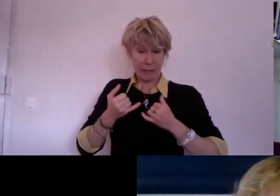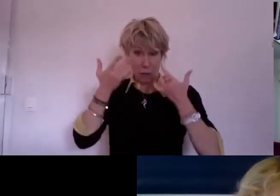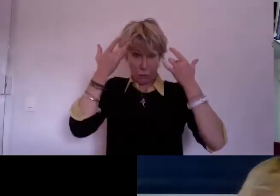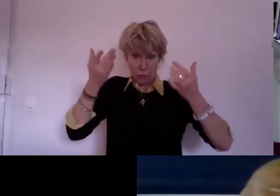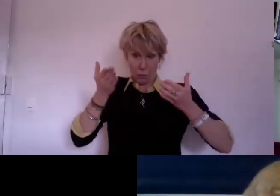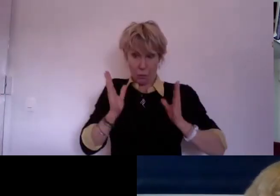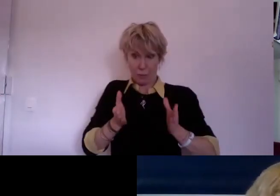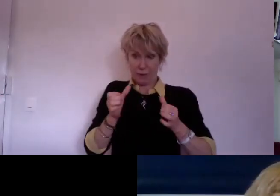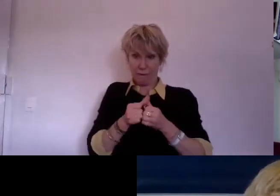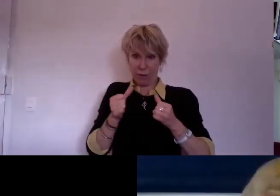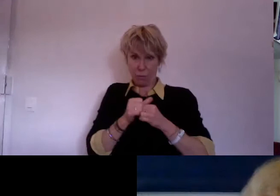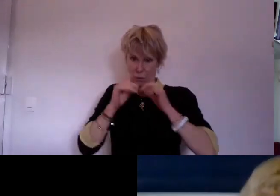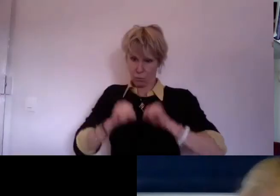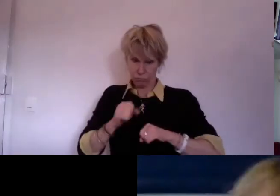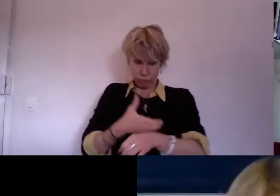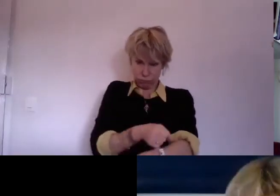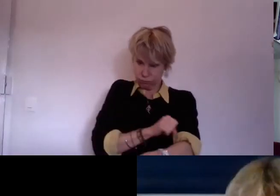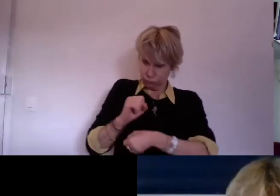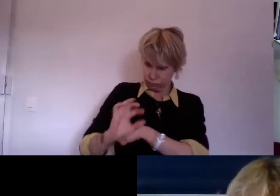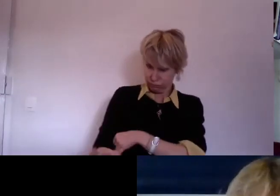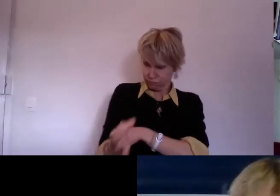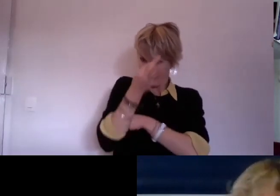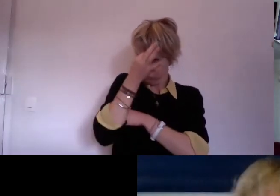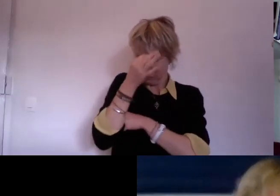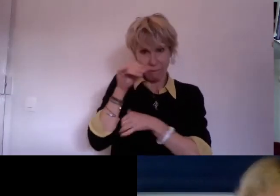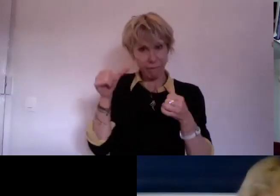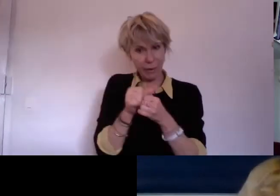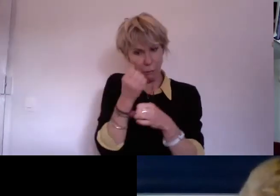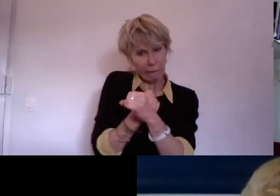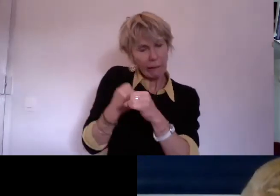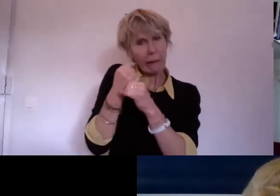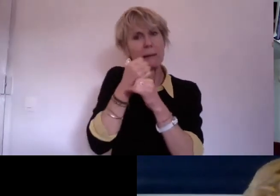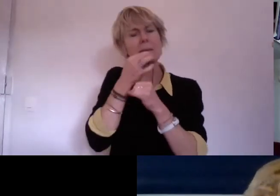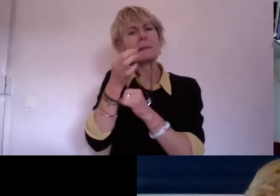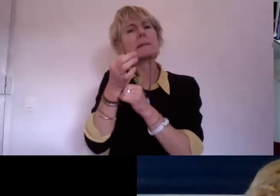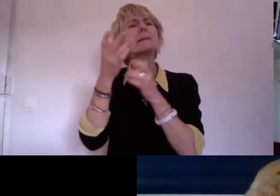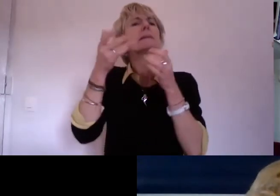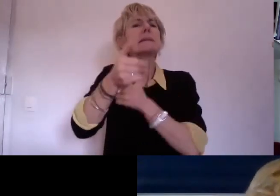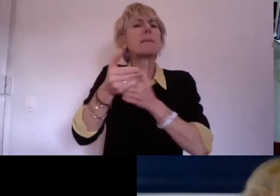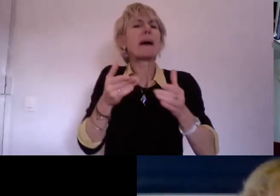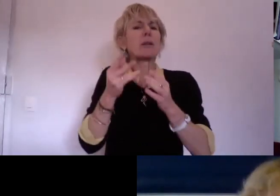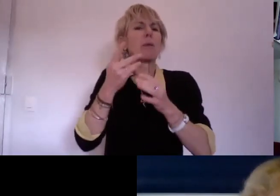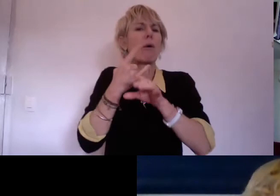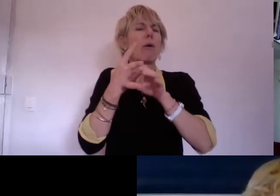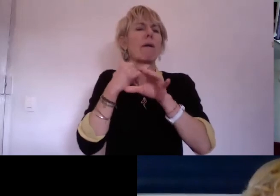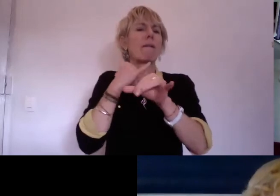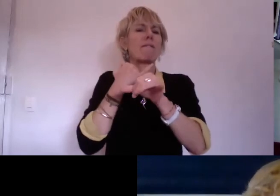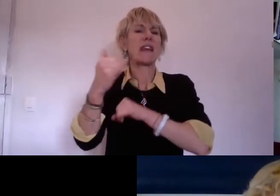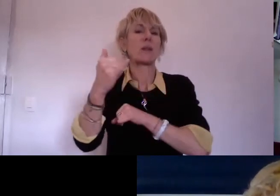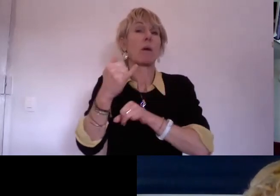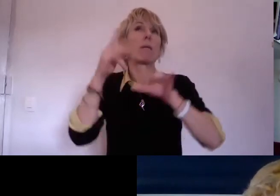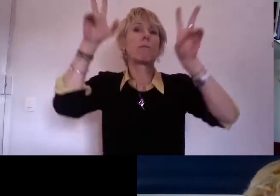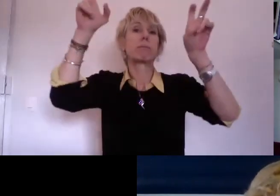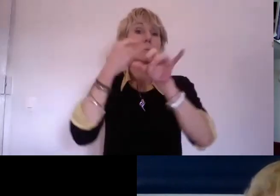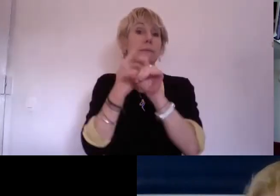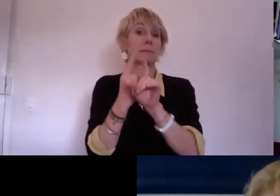va. On lance notre département virtuel qui est en cours de création. Et ce département virtuel, il